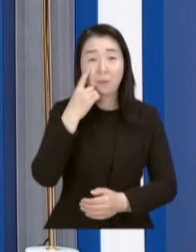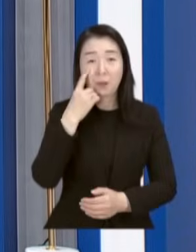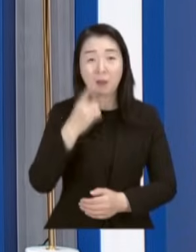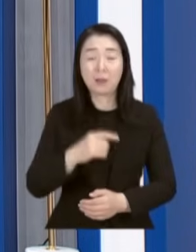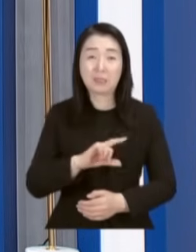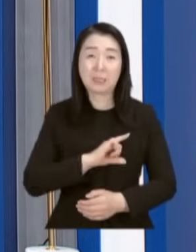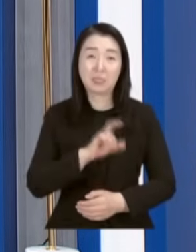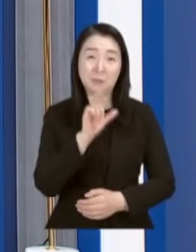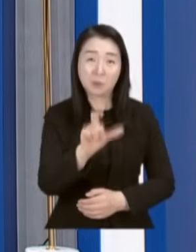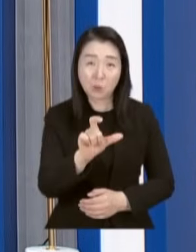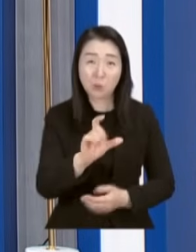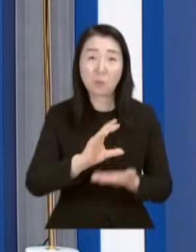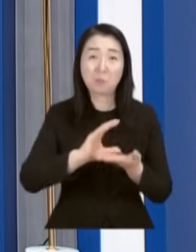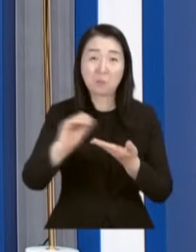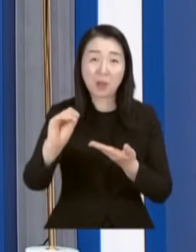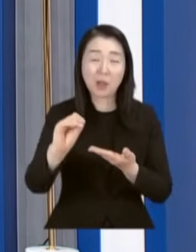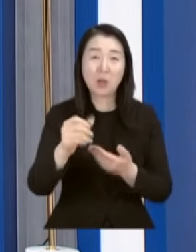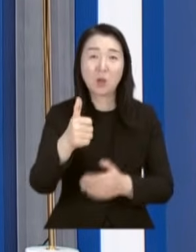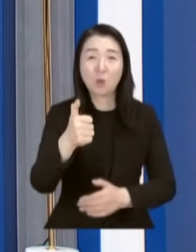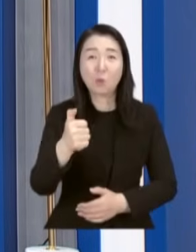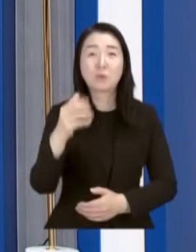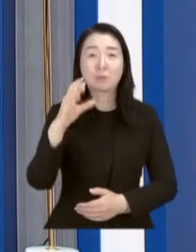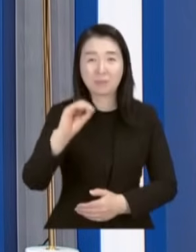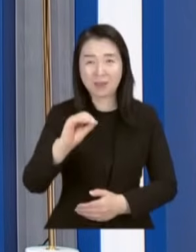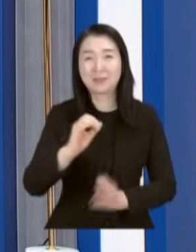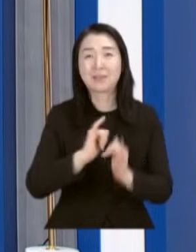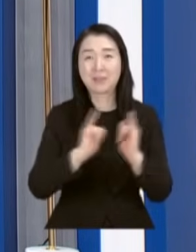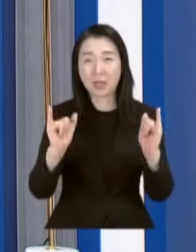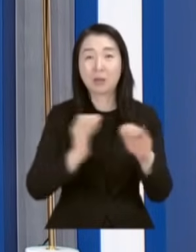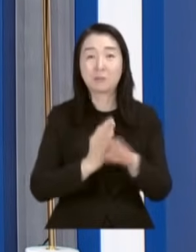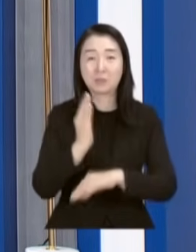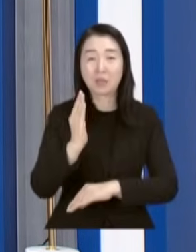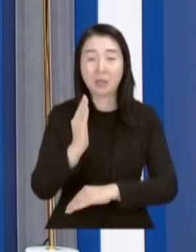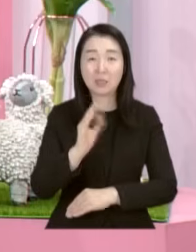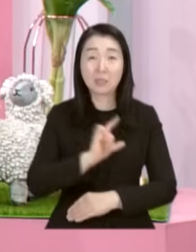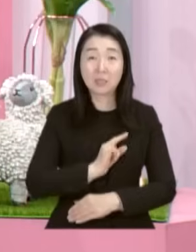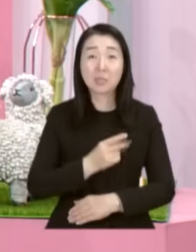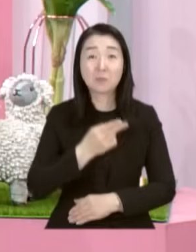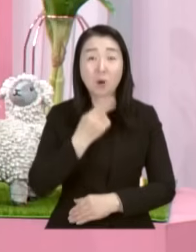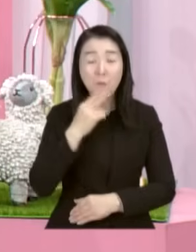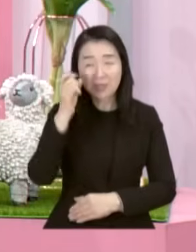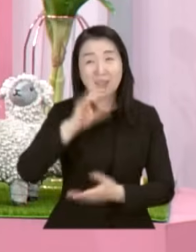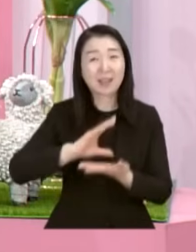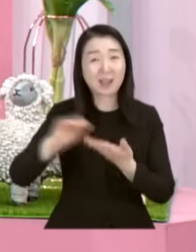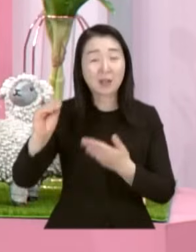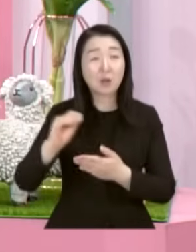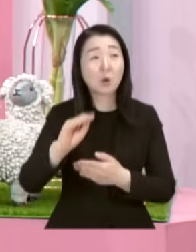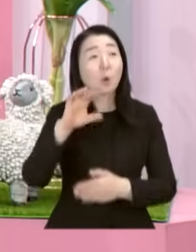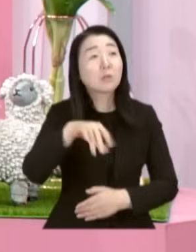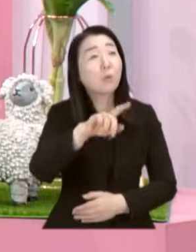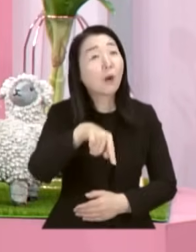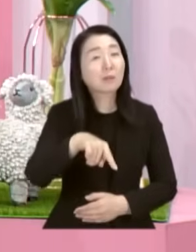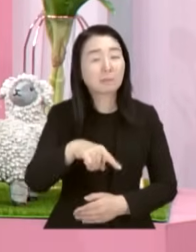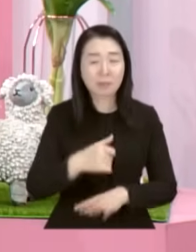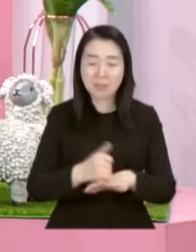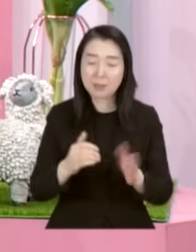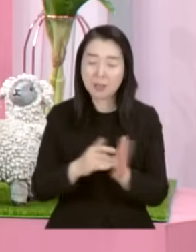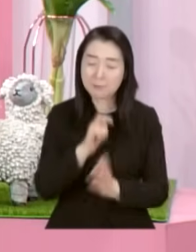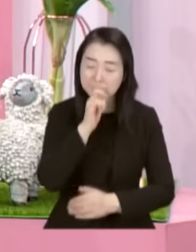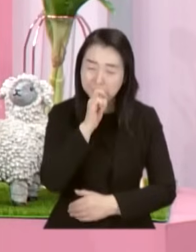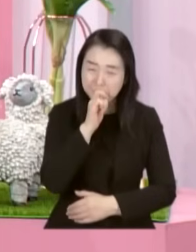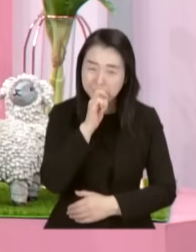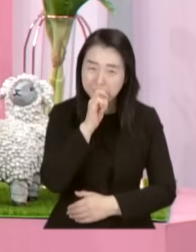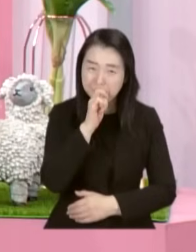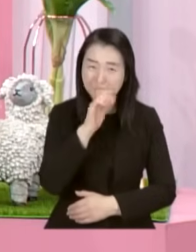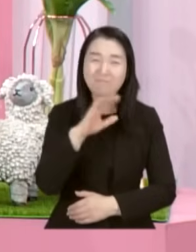현재까지 이름을 적고 간 분들은 50만 명이 넘고 네. 이름을 안 적고 가는 분이 있어요. 어디서 봤냐 그래도